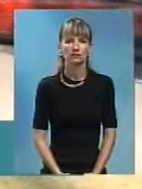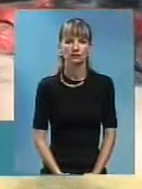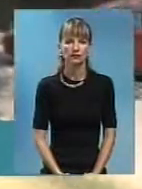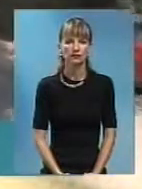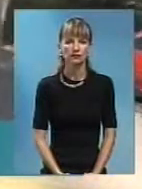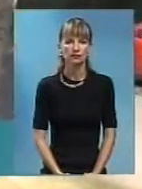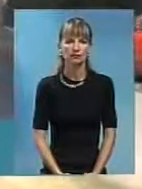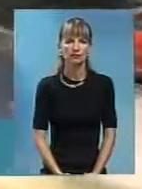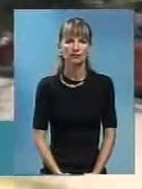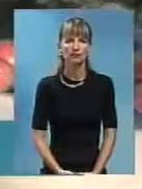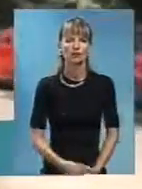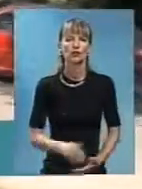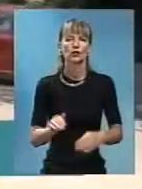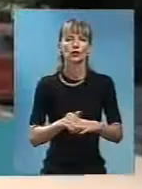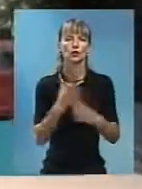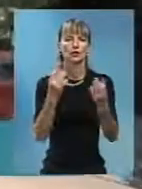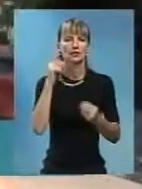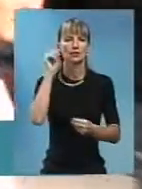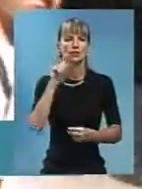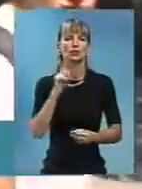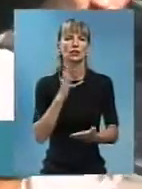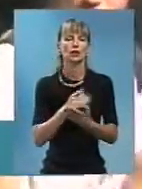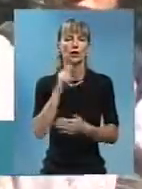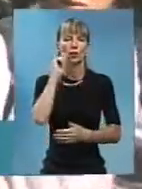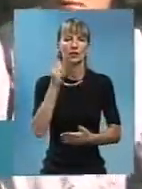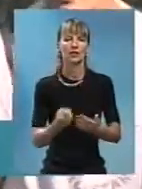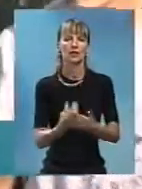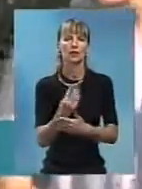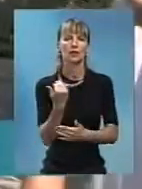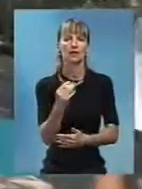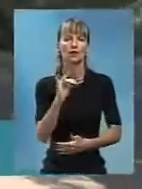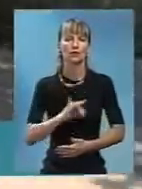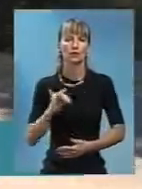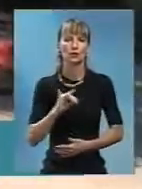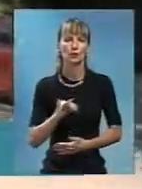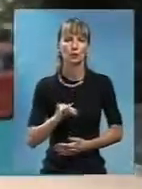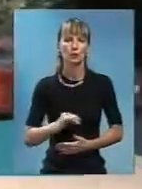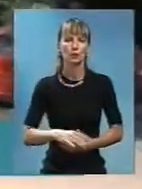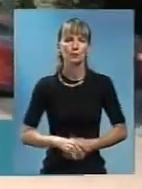Молоді люди, доброго дня. Питання, знаєте, що означає український тризуб, його історію?